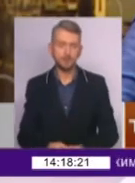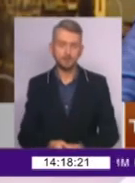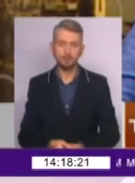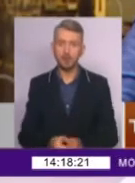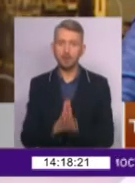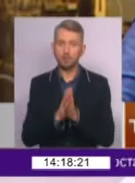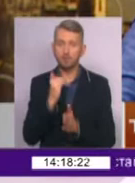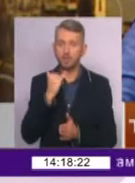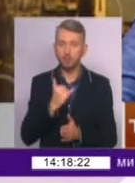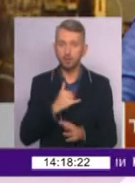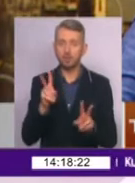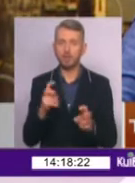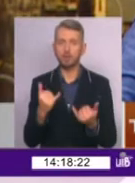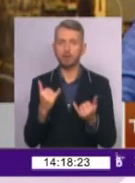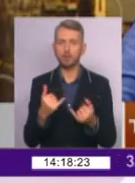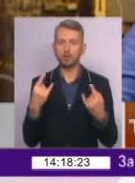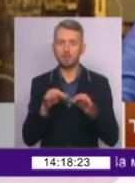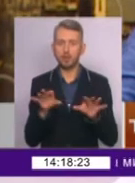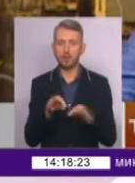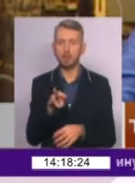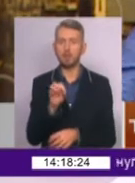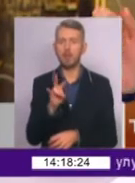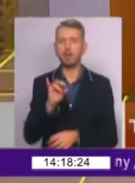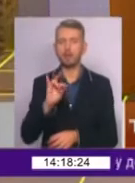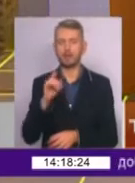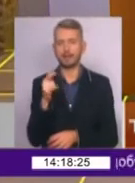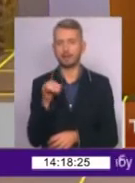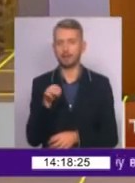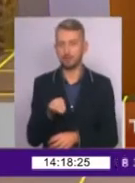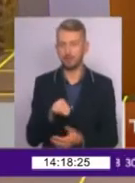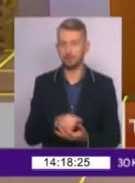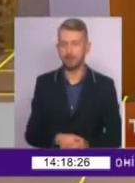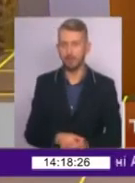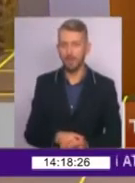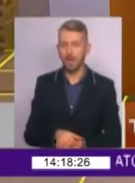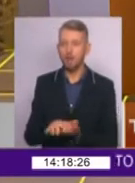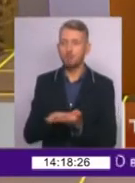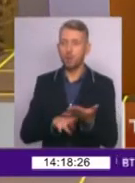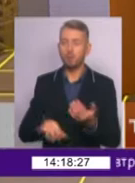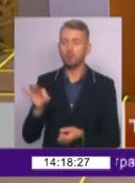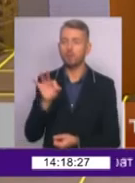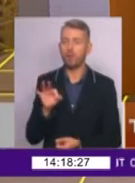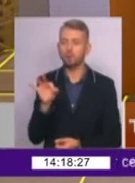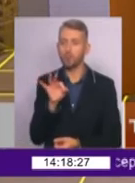Прошу, телефонуйте, тема сьогоднішньої передачі – менінгіт. Тож продовжимо про